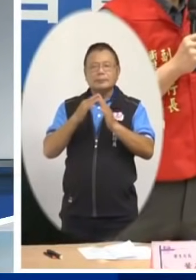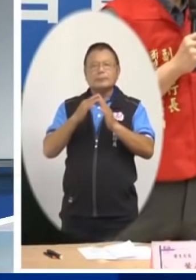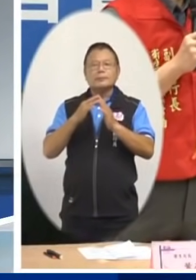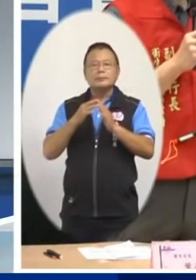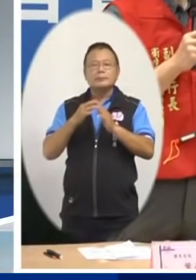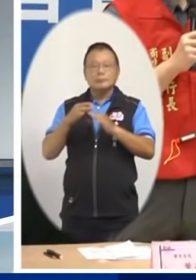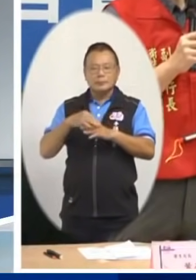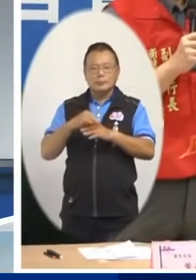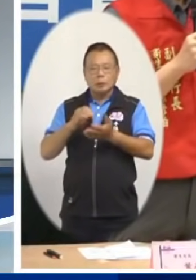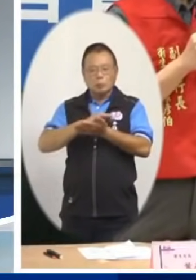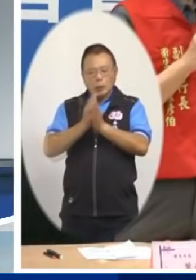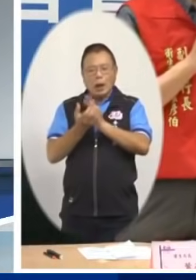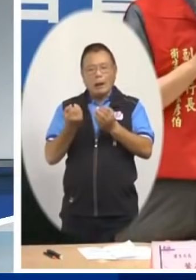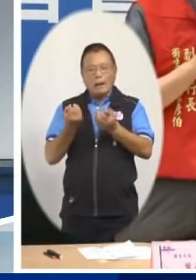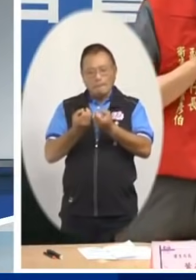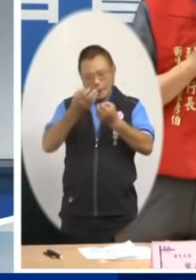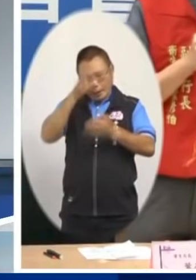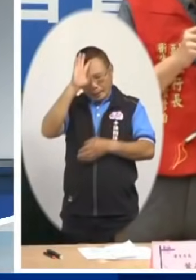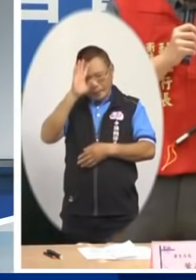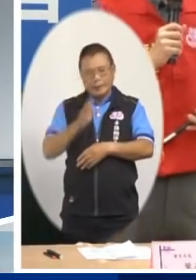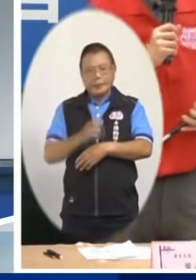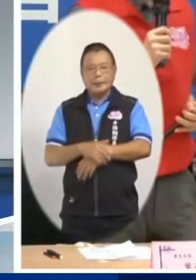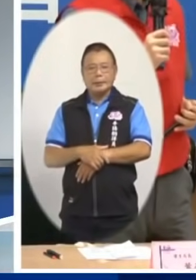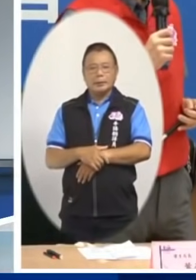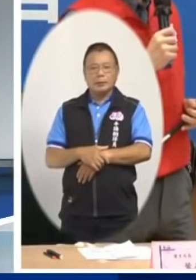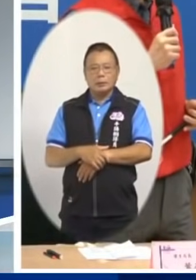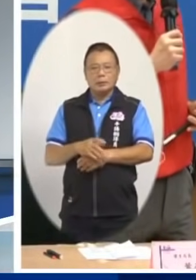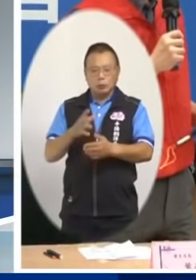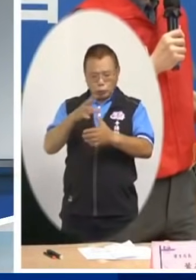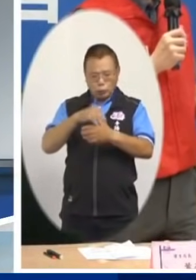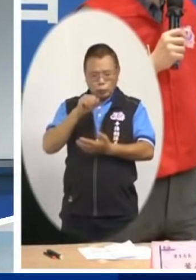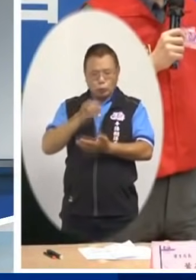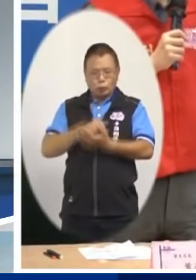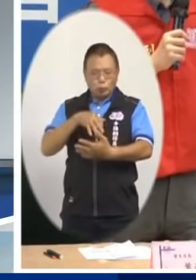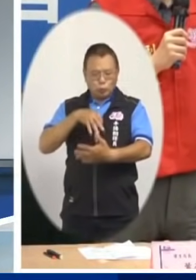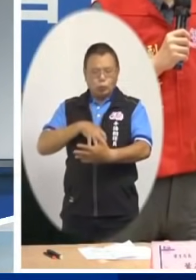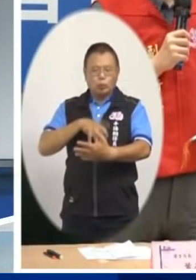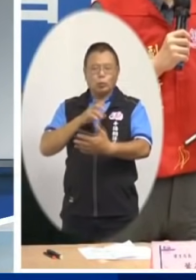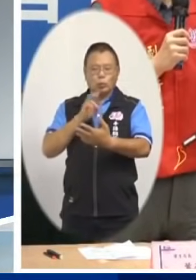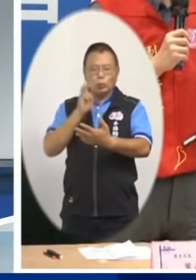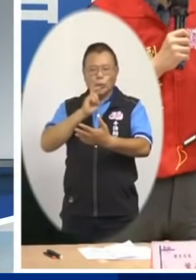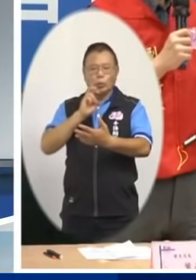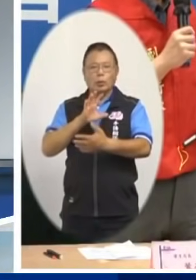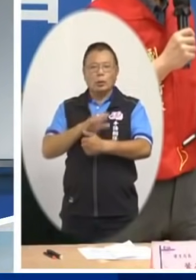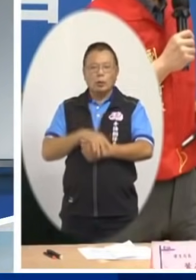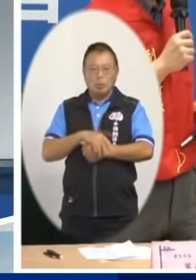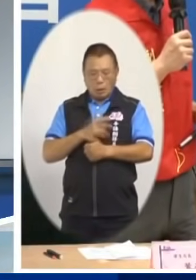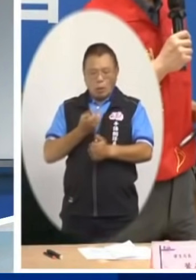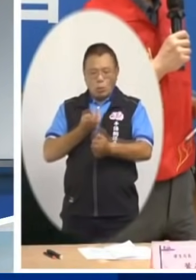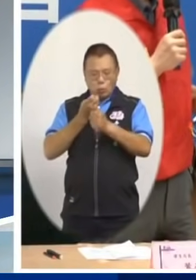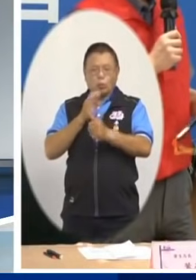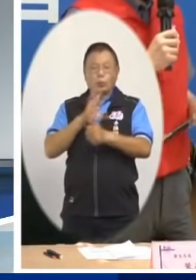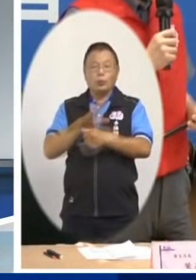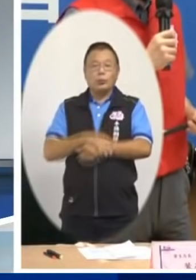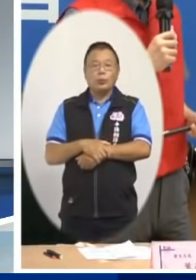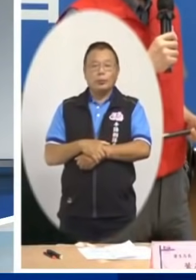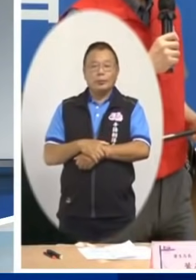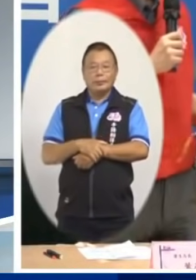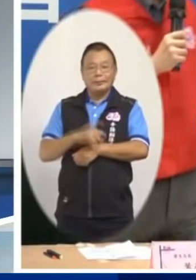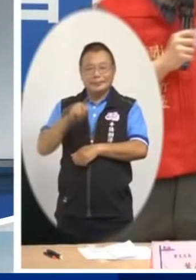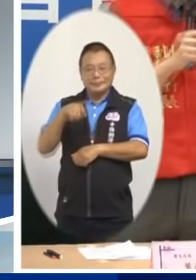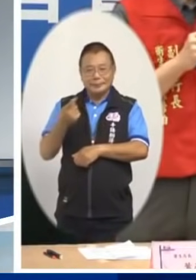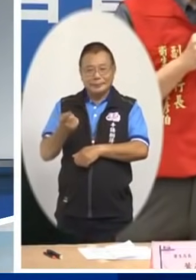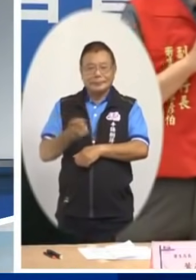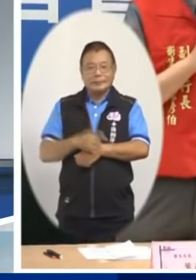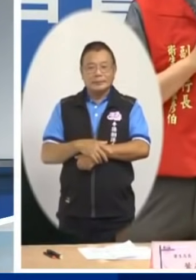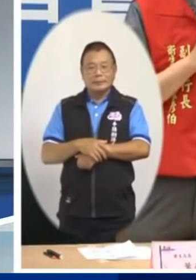174例本土个案，其中有4例在彰化，而彰化也有一位呢确诊，喜讯病患死亡。新增的确诊4位个案当中，分别是